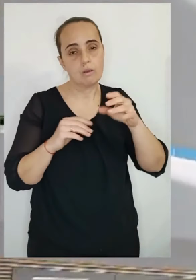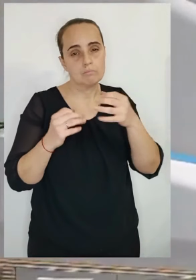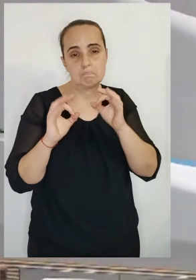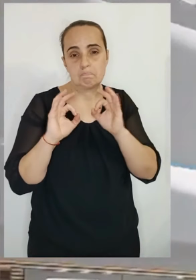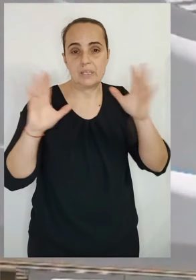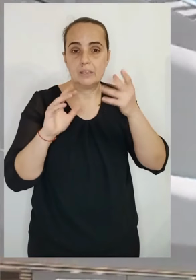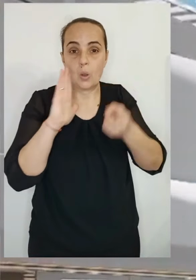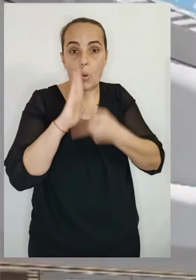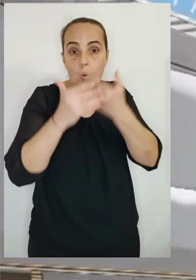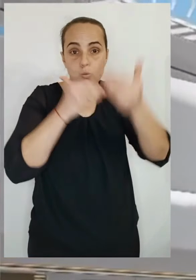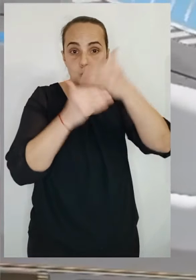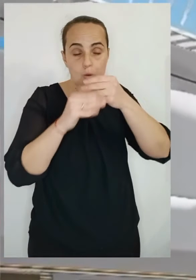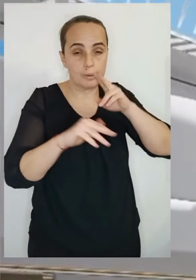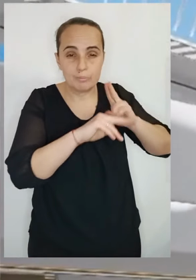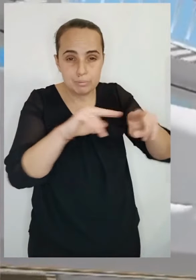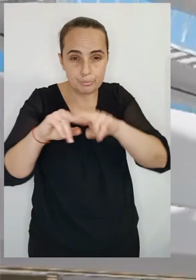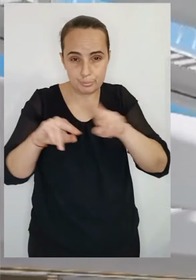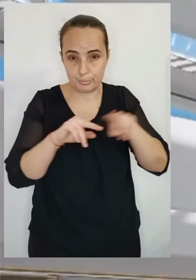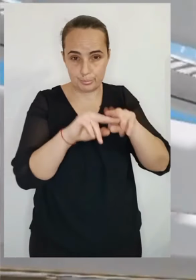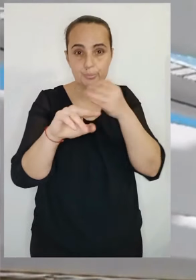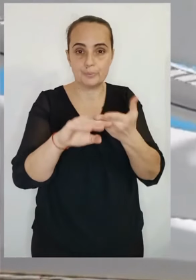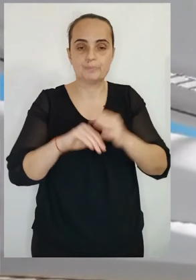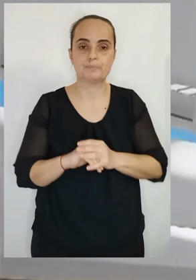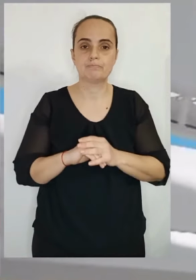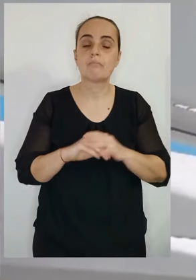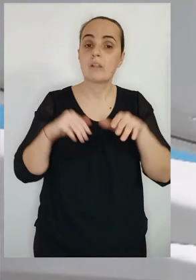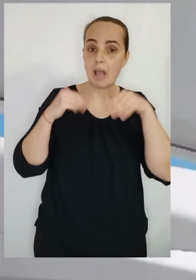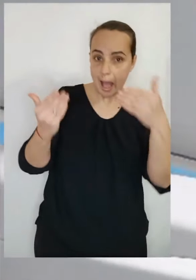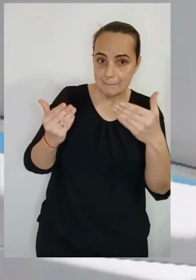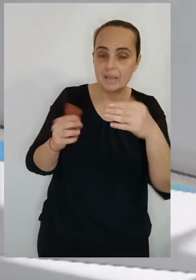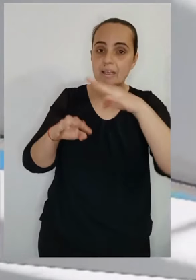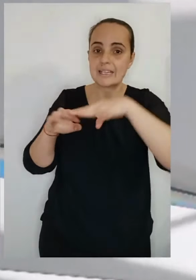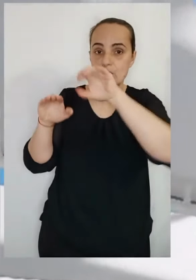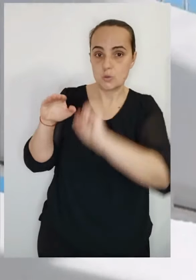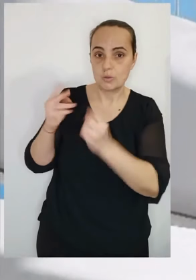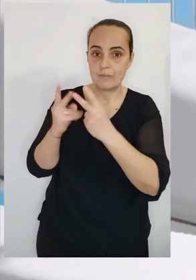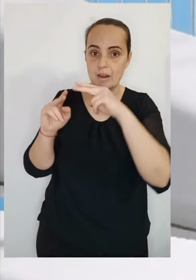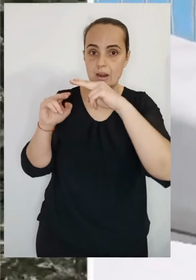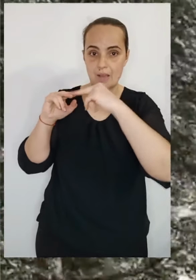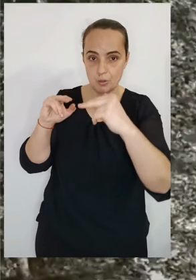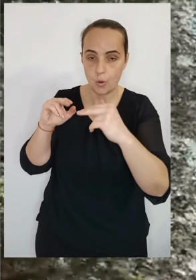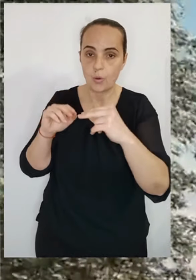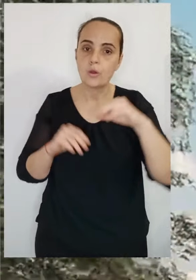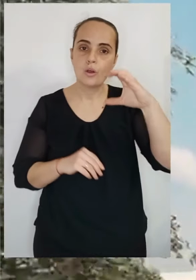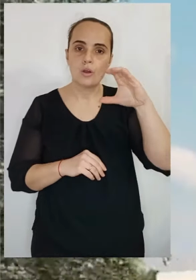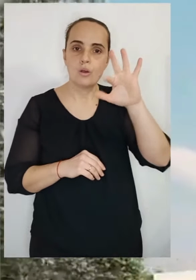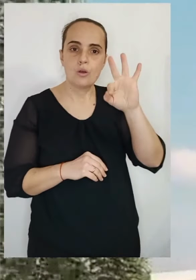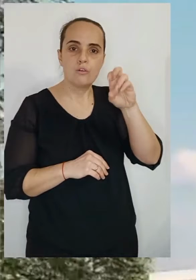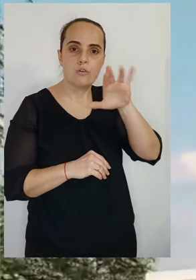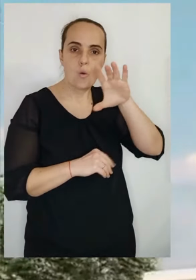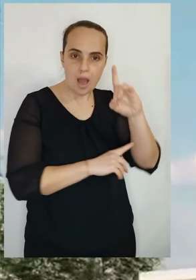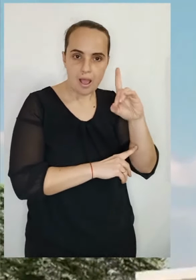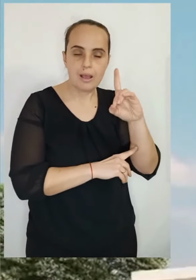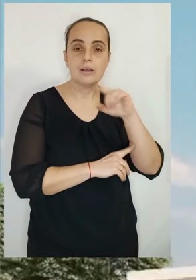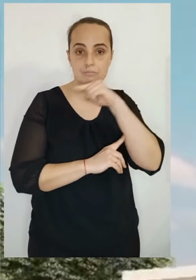une reconstruction, quoi. Et puis on va ensuite passer à celle qui est située dans les quartiers sud d'Avignon, Chevalier de Follard, et qui, elle,